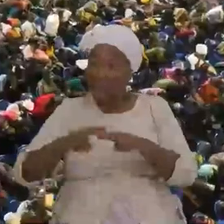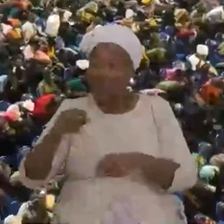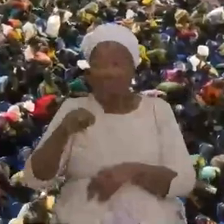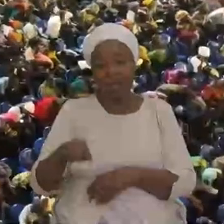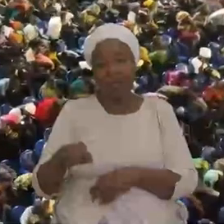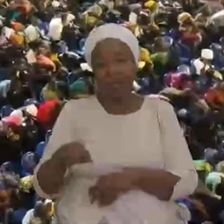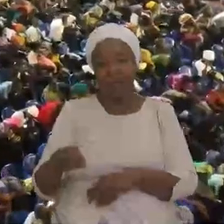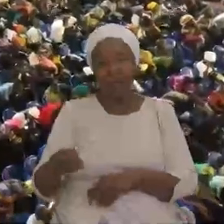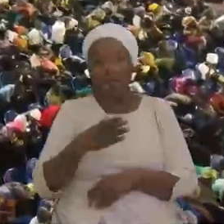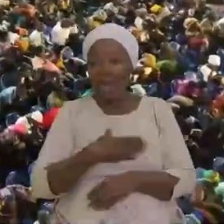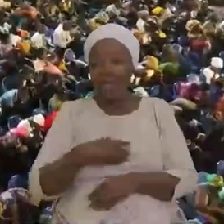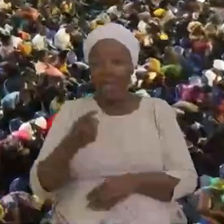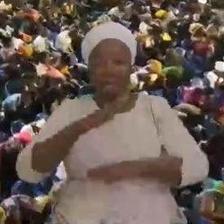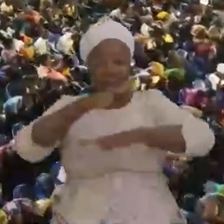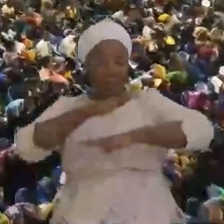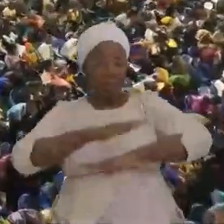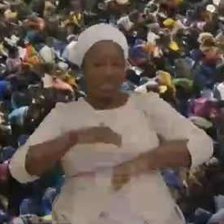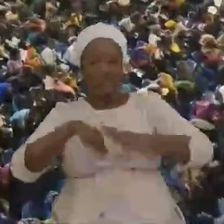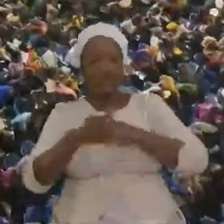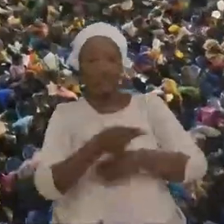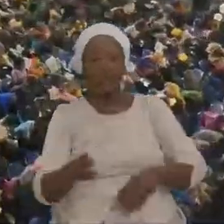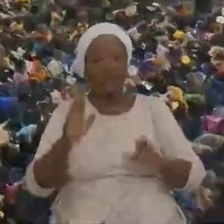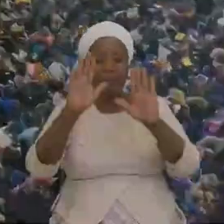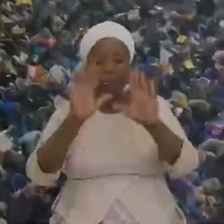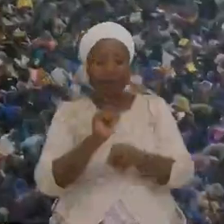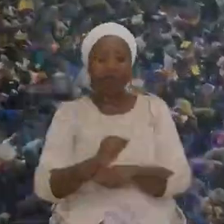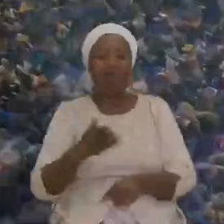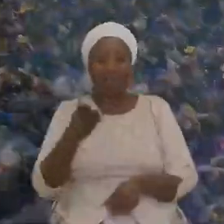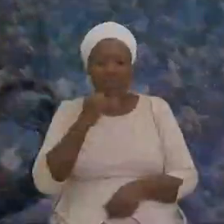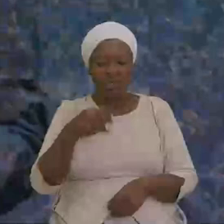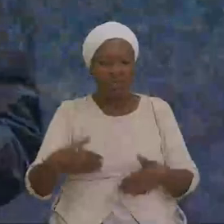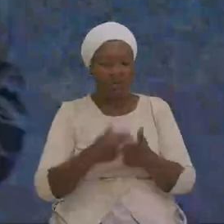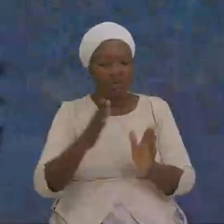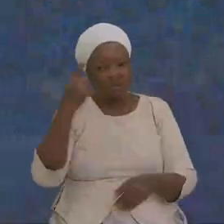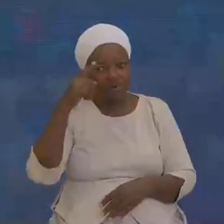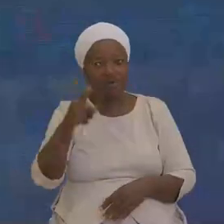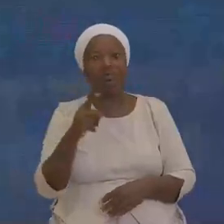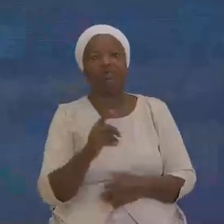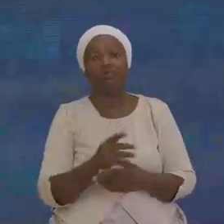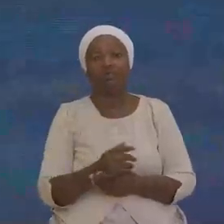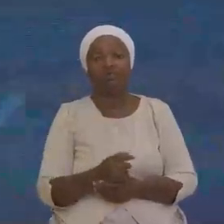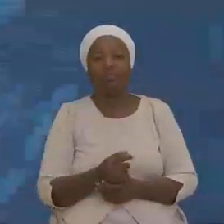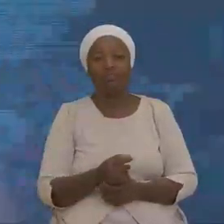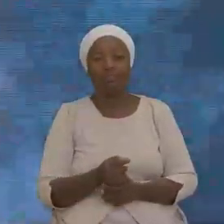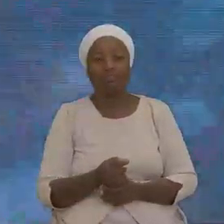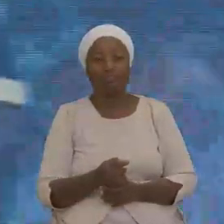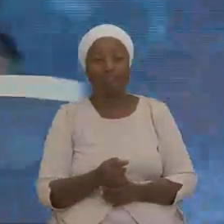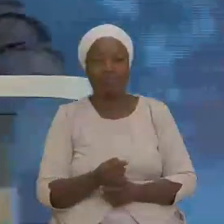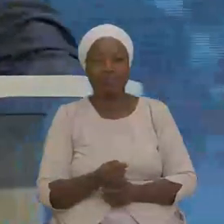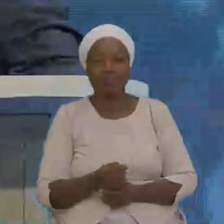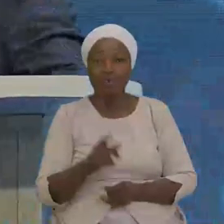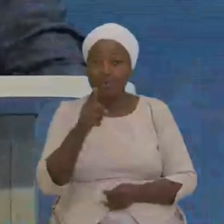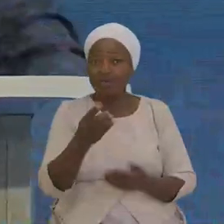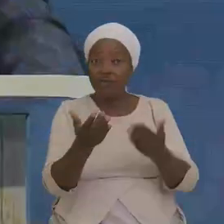Les autres sont assis. Et s'appuient à leur miracle. Il y a de place pour toi.